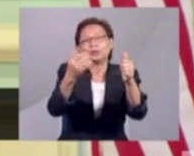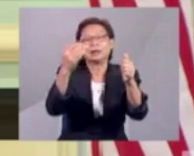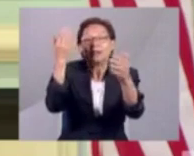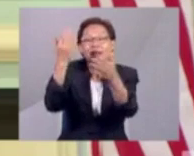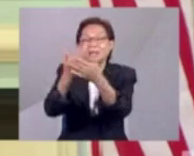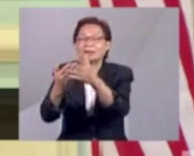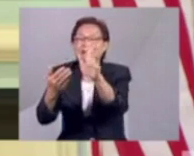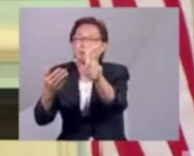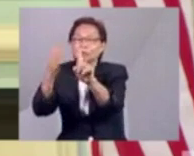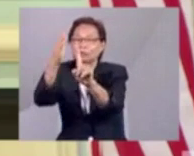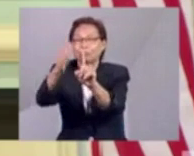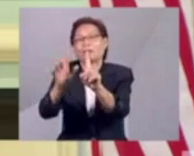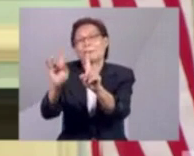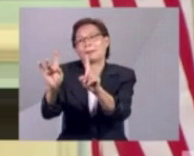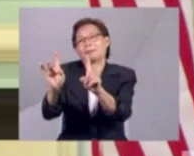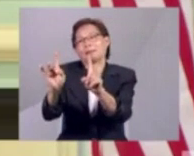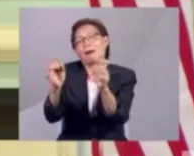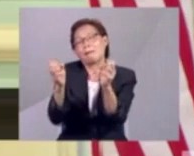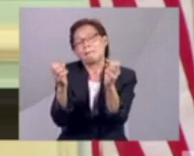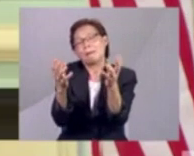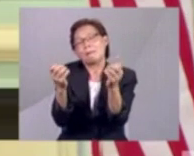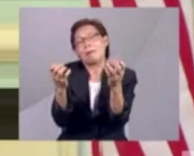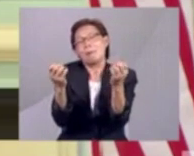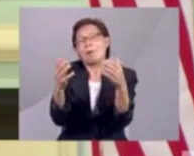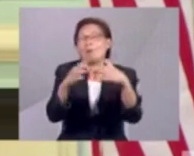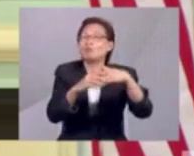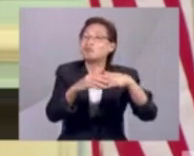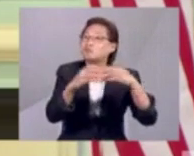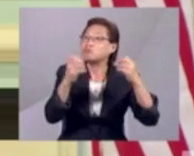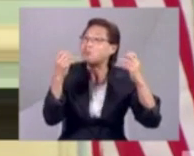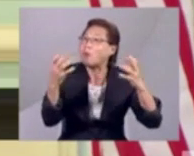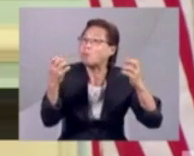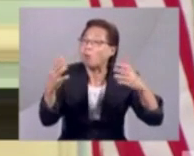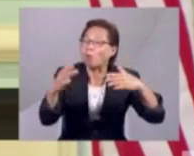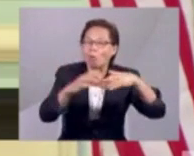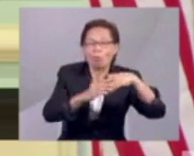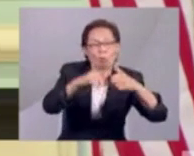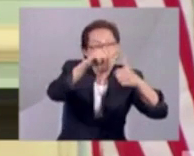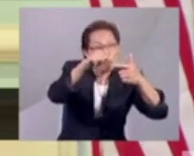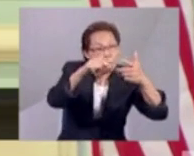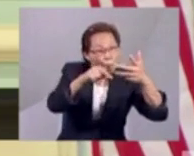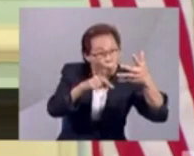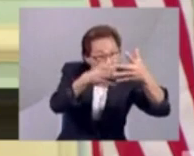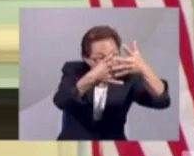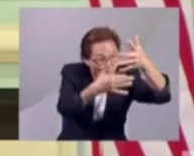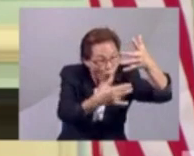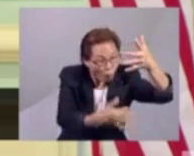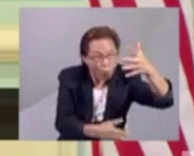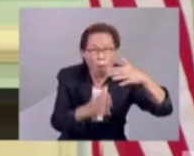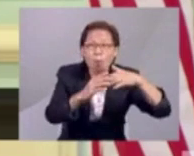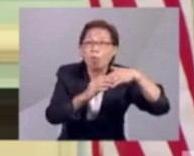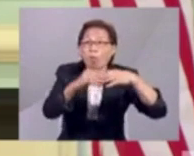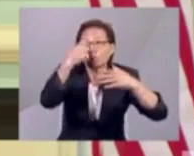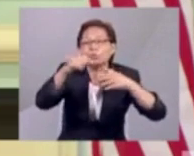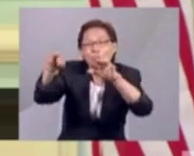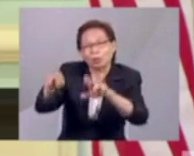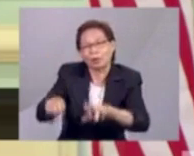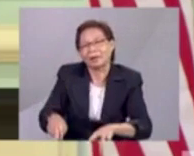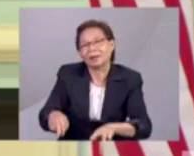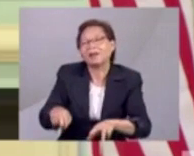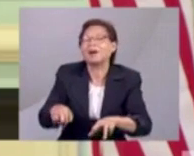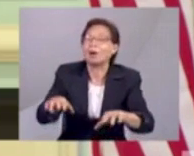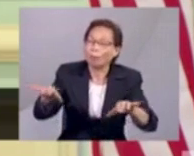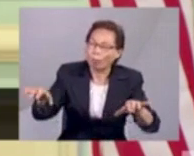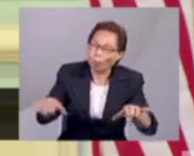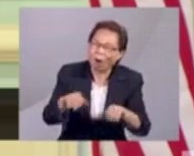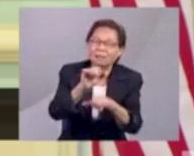mana banyak kelonggaran-kelonggaran telah pun diberi untuk rakyat menjalani